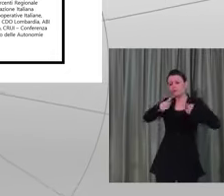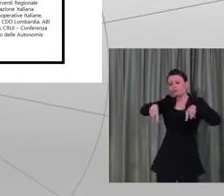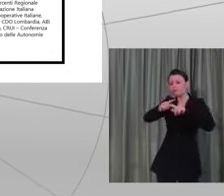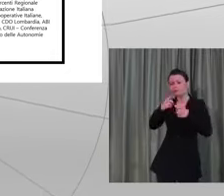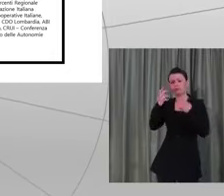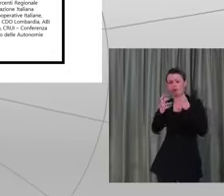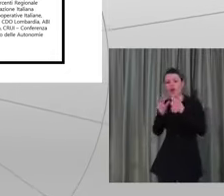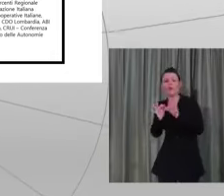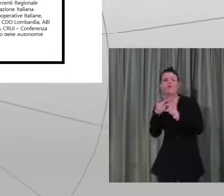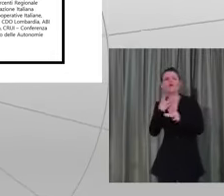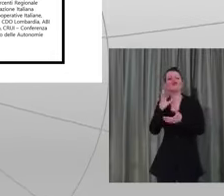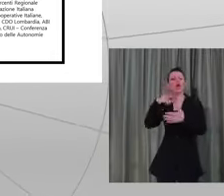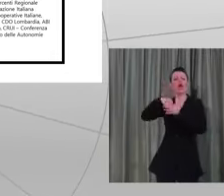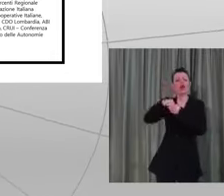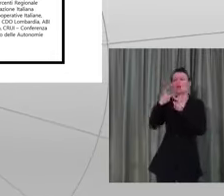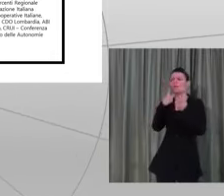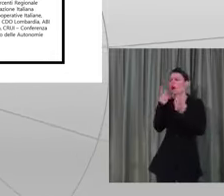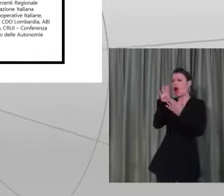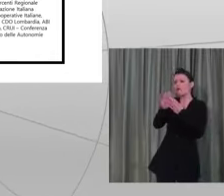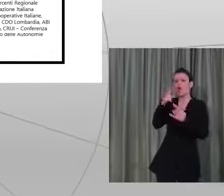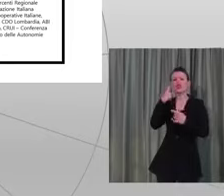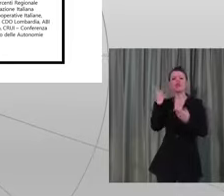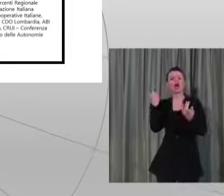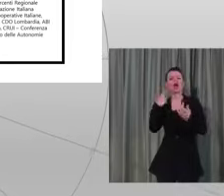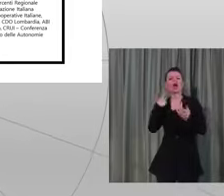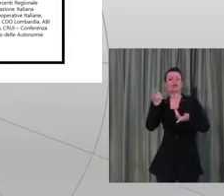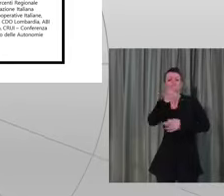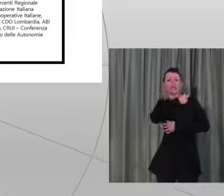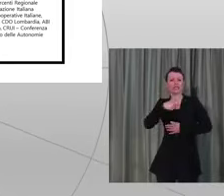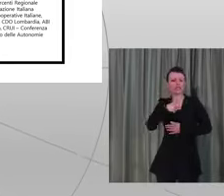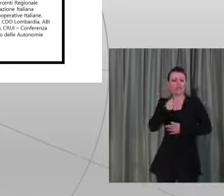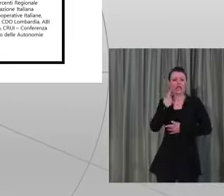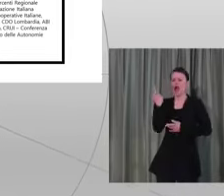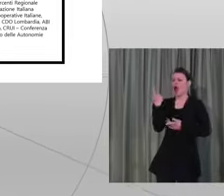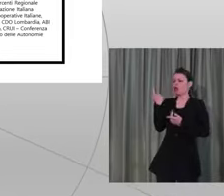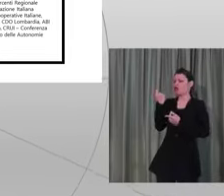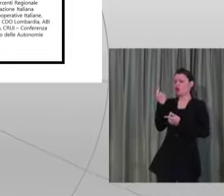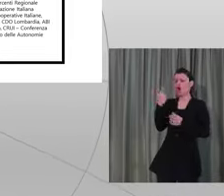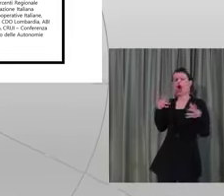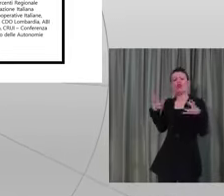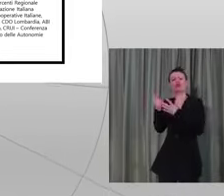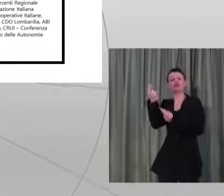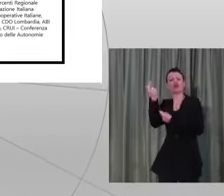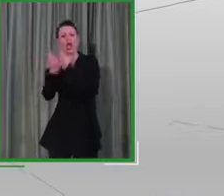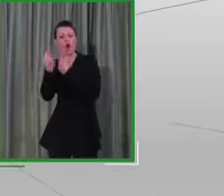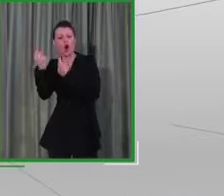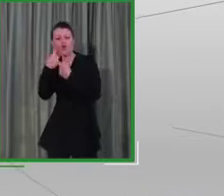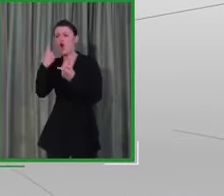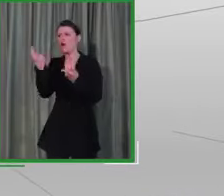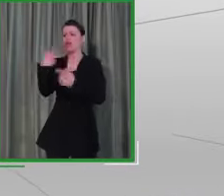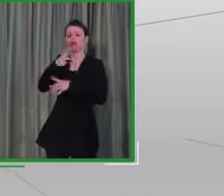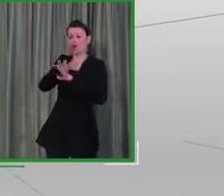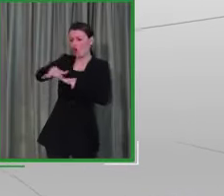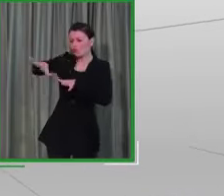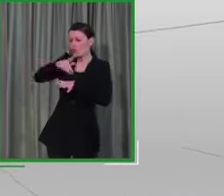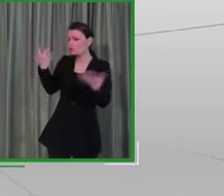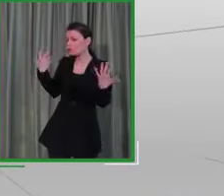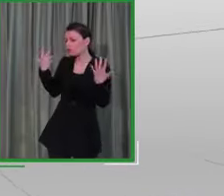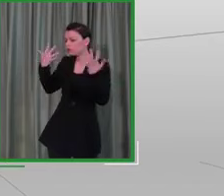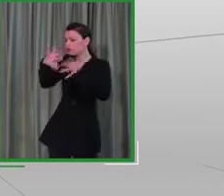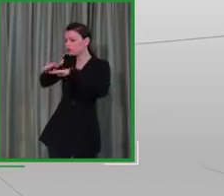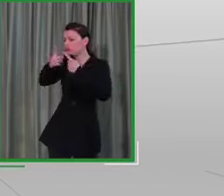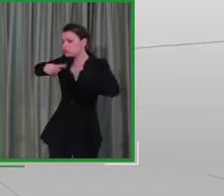professionali e sociali unite nella definizione di quello che sarà la nuova normalità